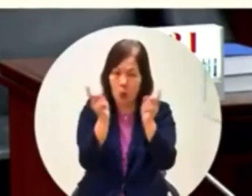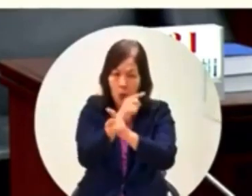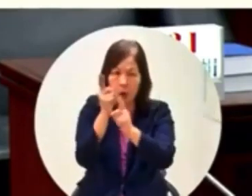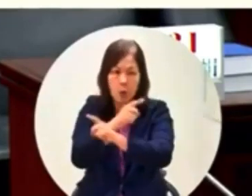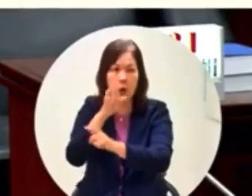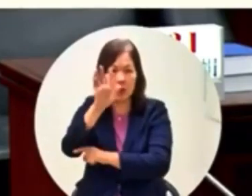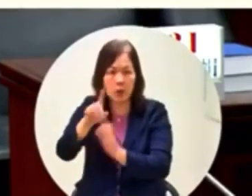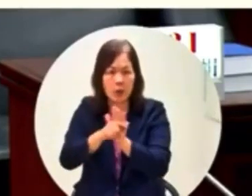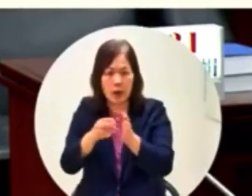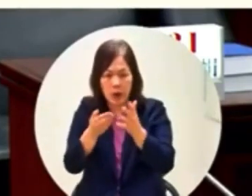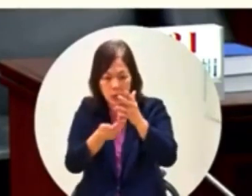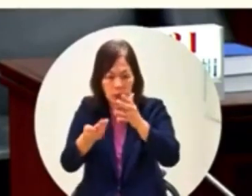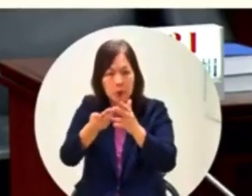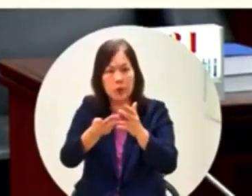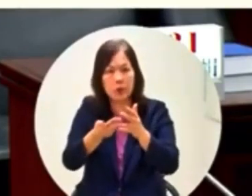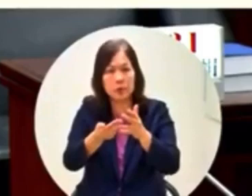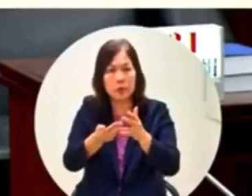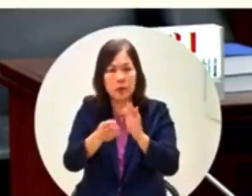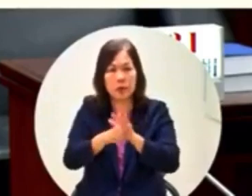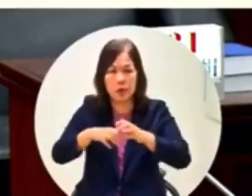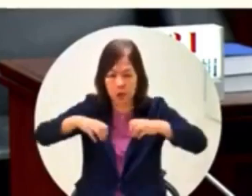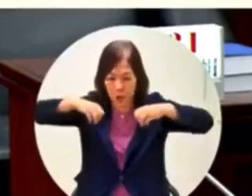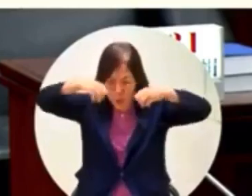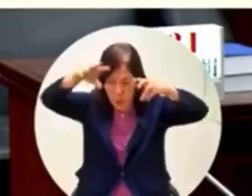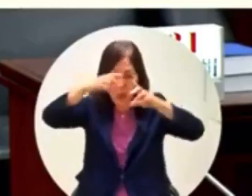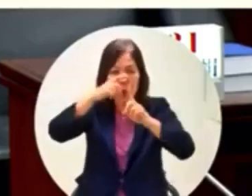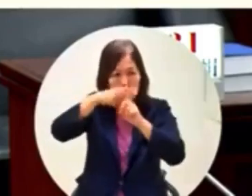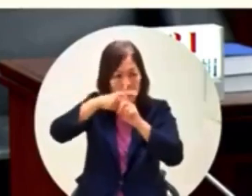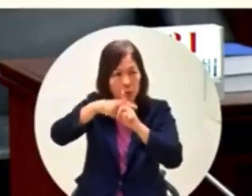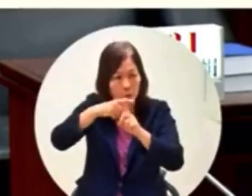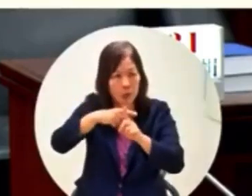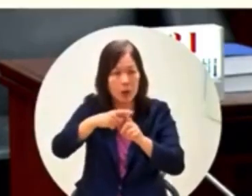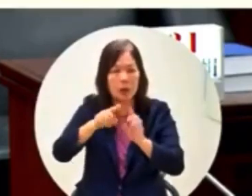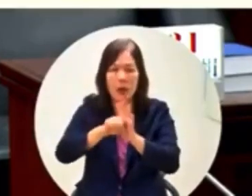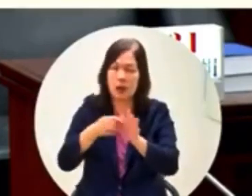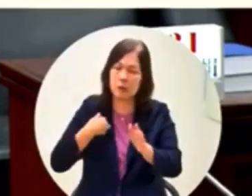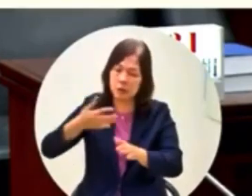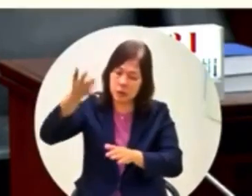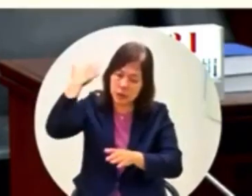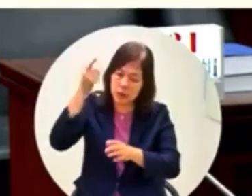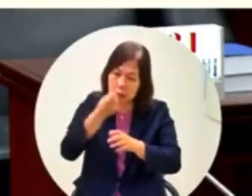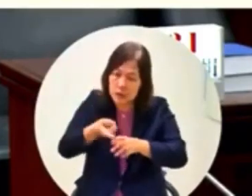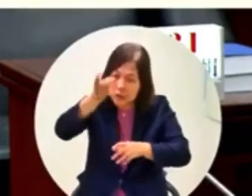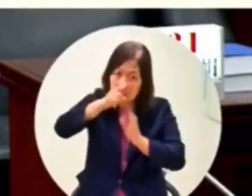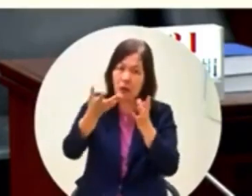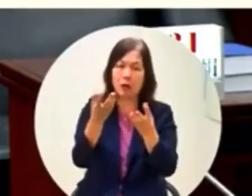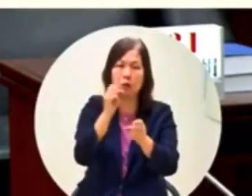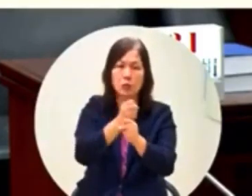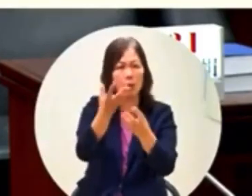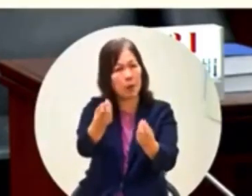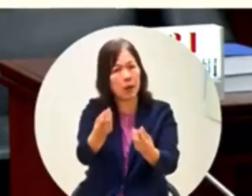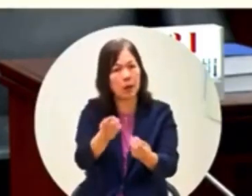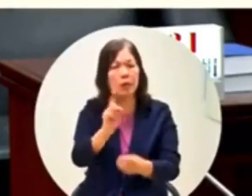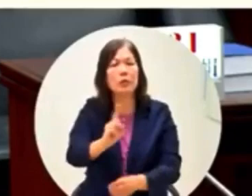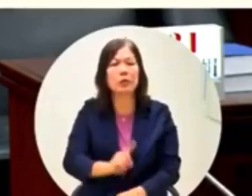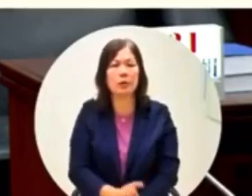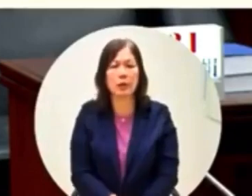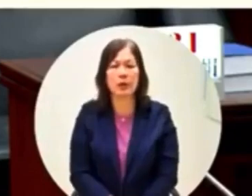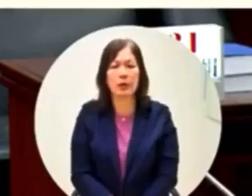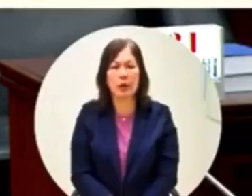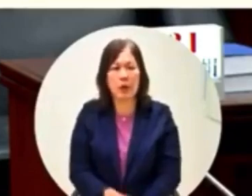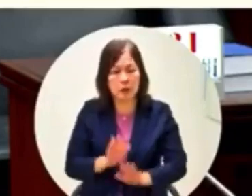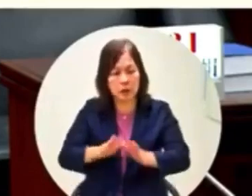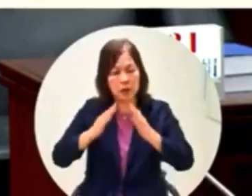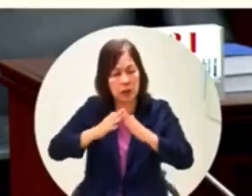提升我们的一个照明的水准，那为什么以前的市政府不要这样做呢？那现在